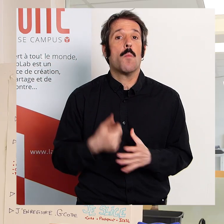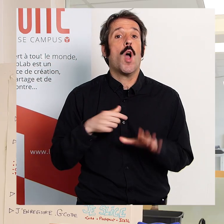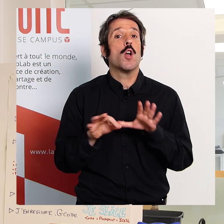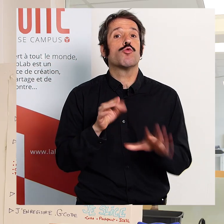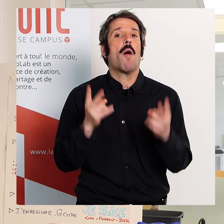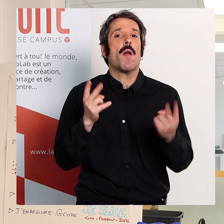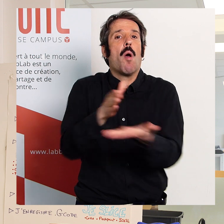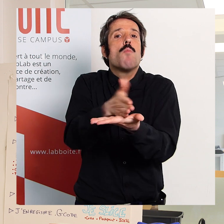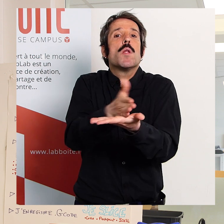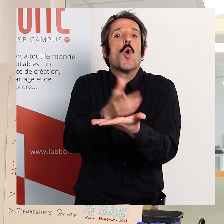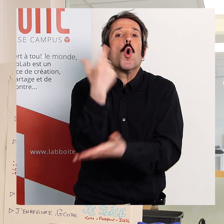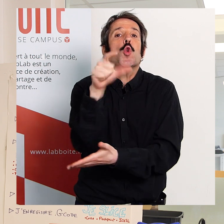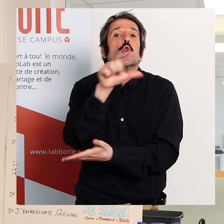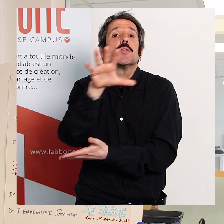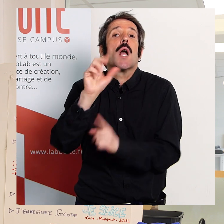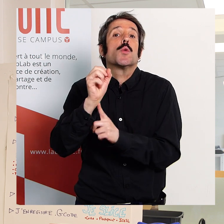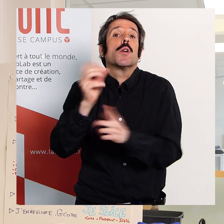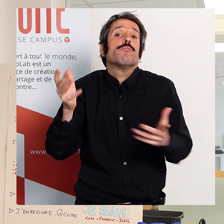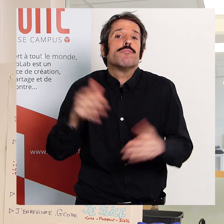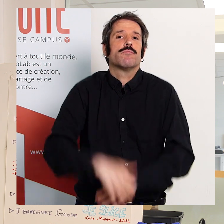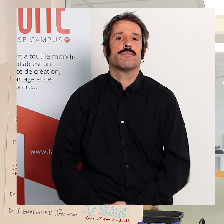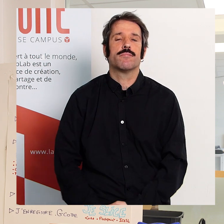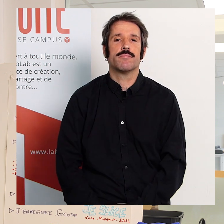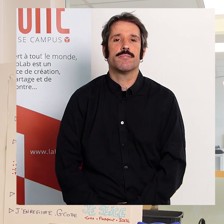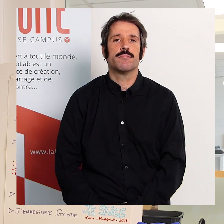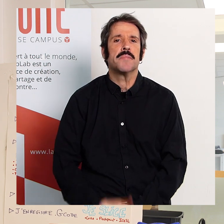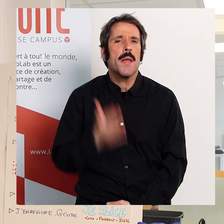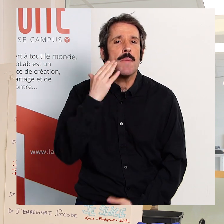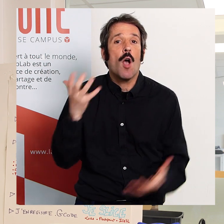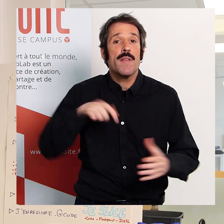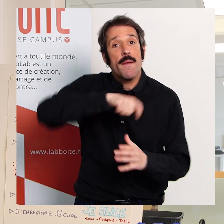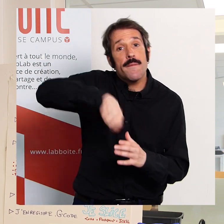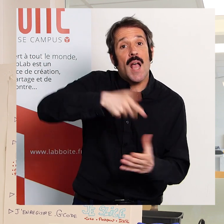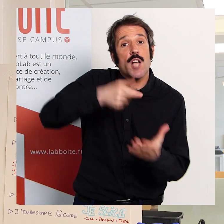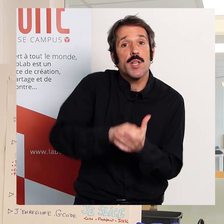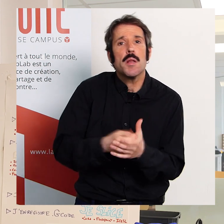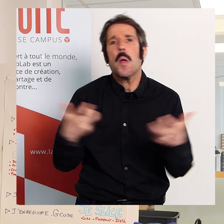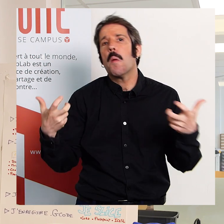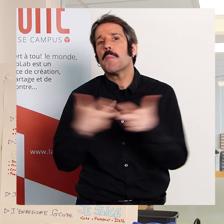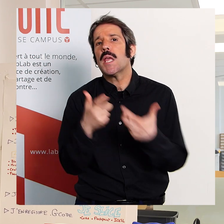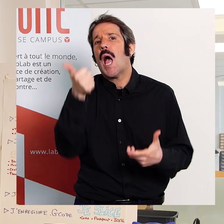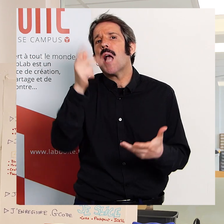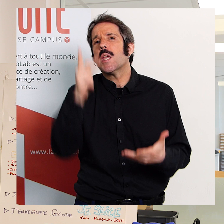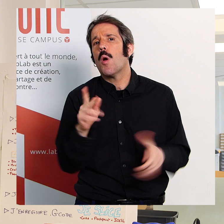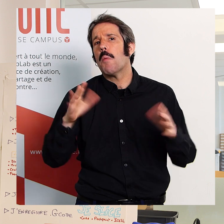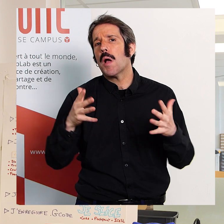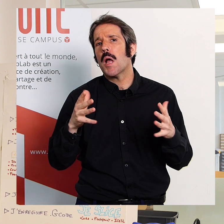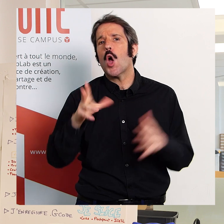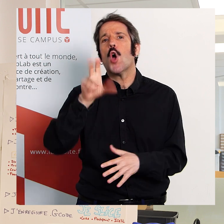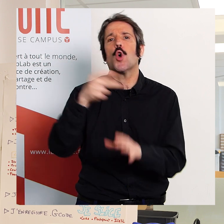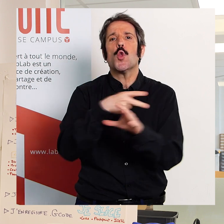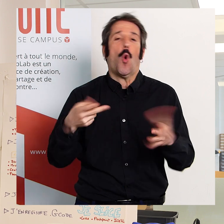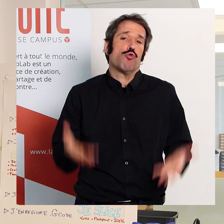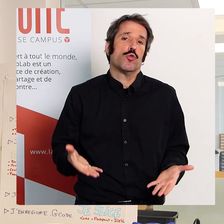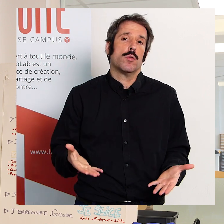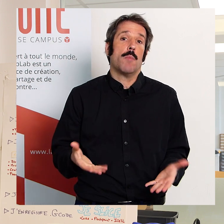Donc je vais choisir une valeur médiane à 205 degrés. Si vous souhaitez acheter votre fil, une bobine comme celle-ci d'1 kg coûte à peu près